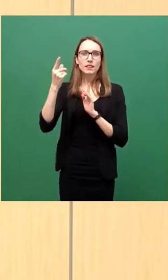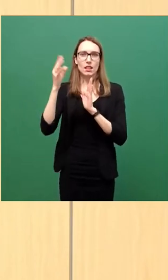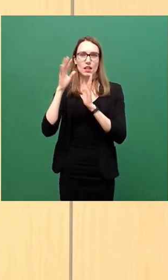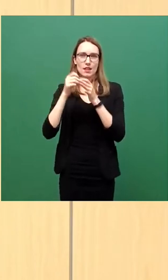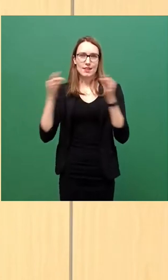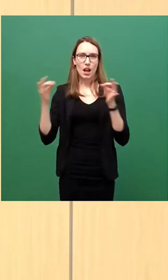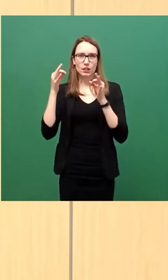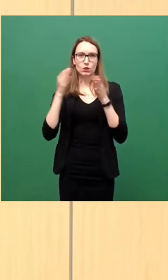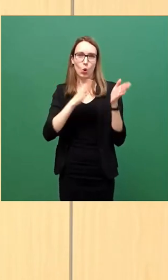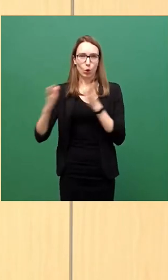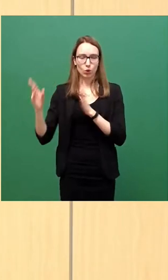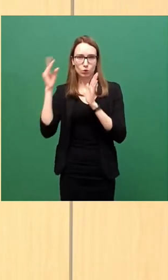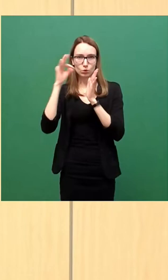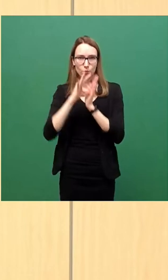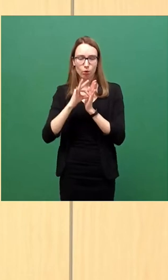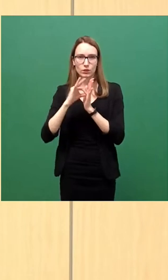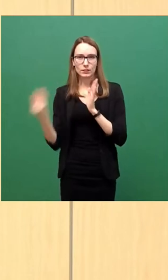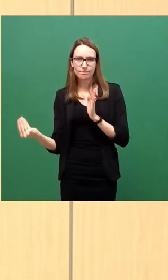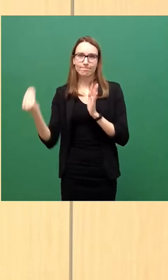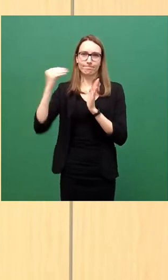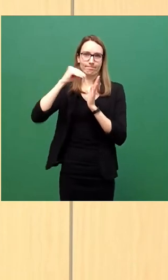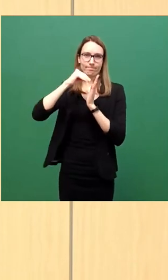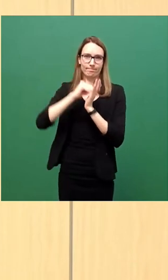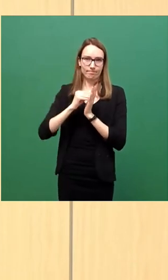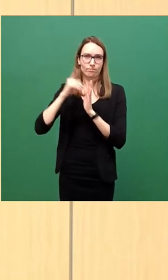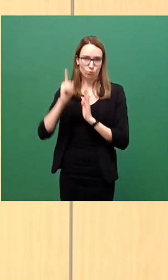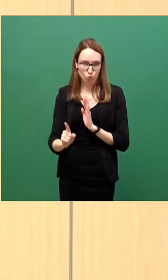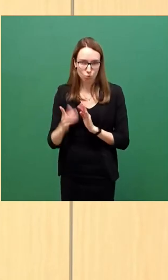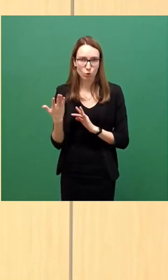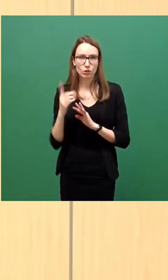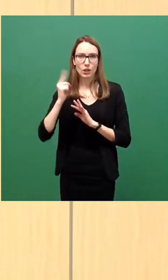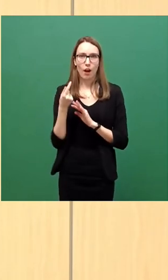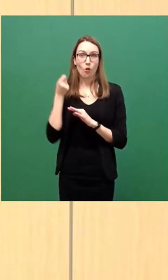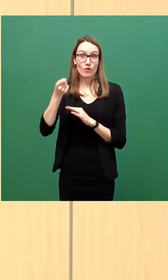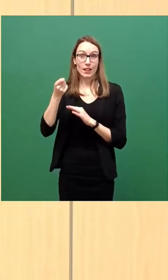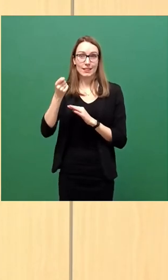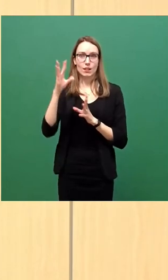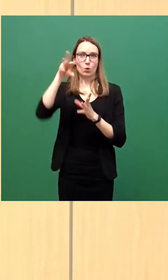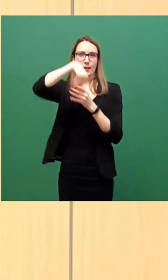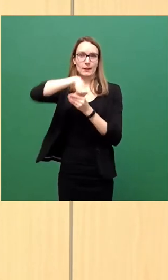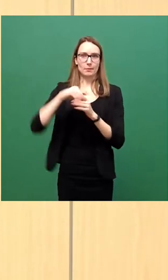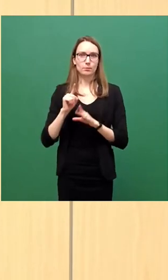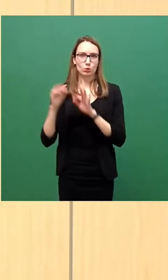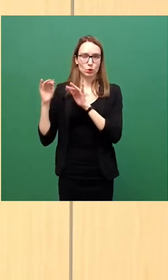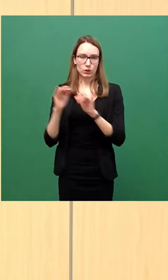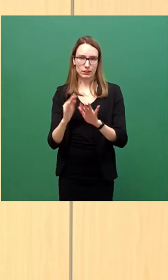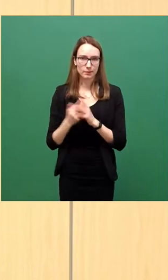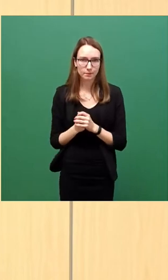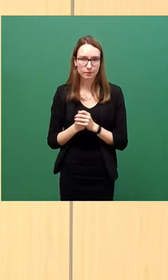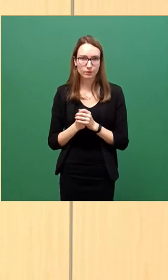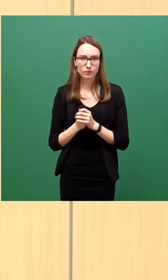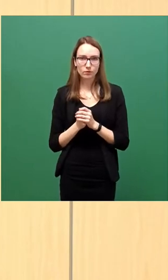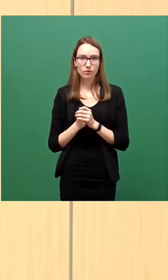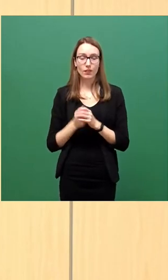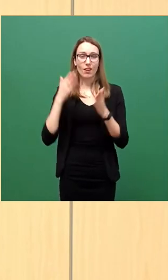zukünftigen Struktur und Ausrichtung und insbesondere Finanzierung der DVB mit einfließen zu lassen. Für uns weiterhin kritisch